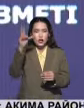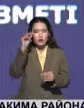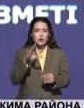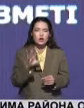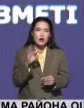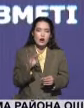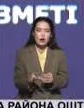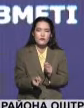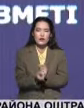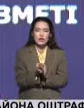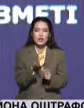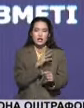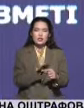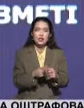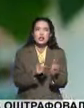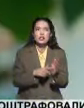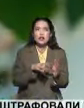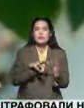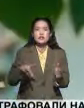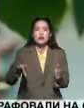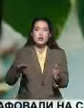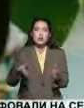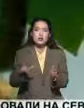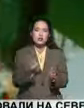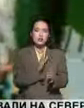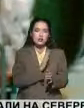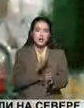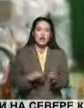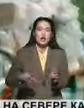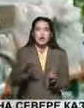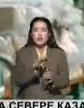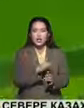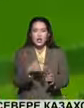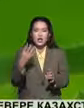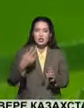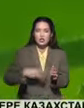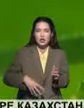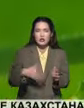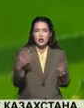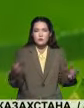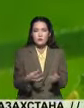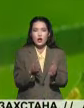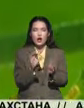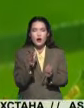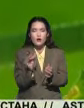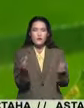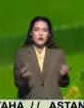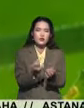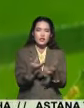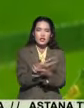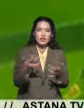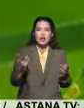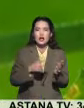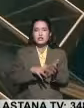бюджета выделено 5,3 миллиарда тенге. В регионе действуют 35 овощехранилищ вместимостью 62 тысячи тонн.